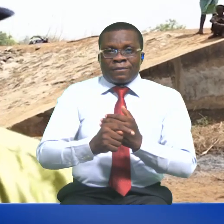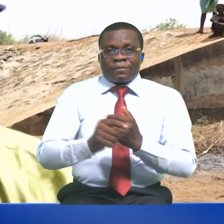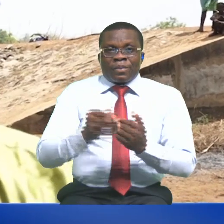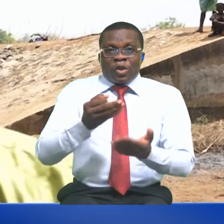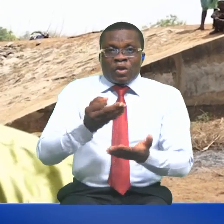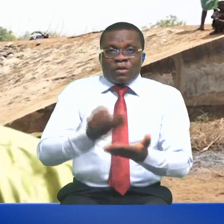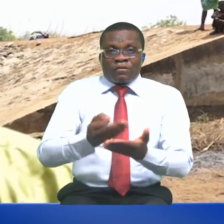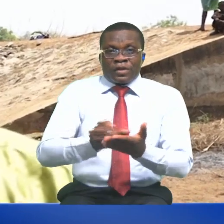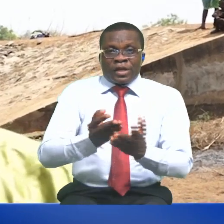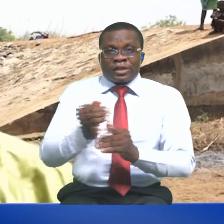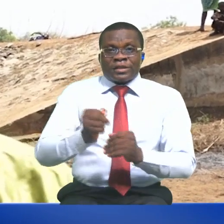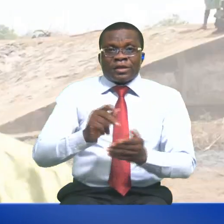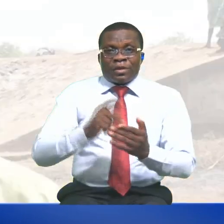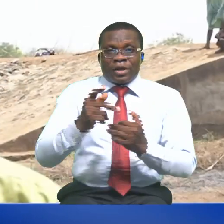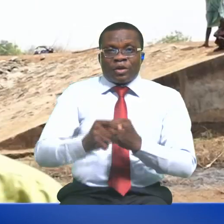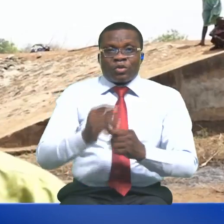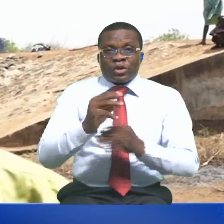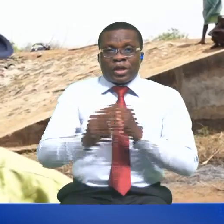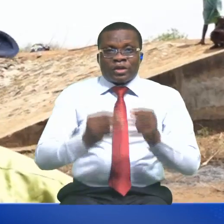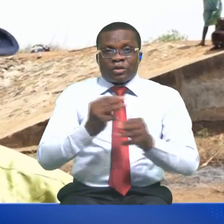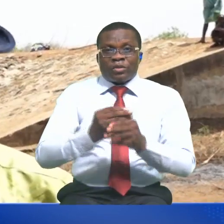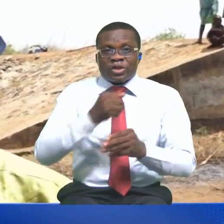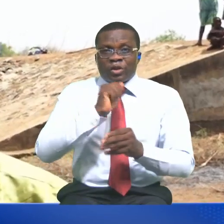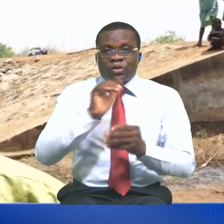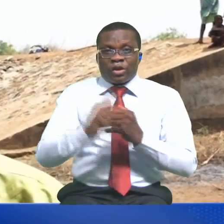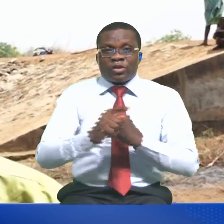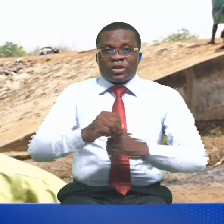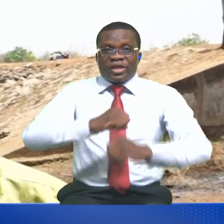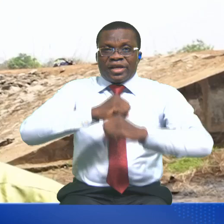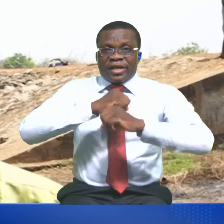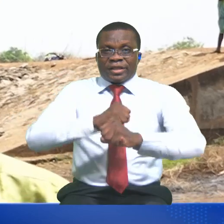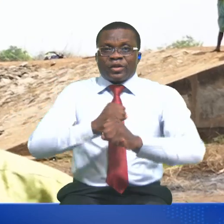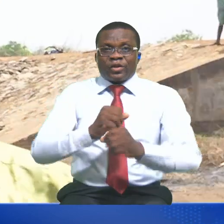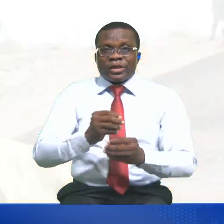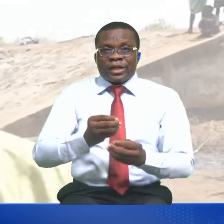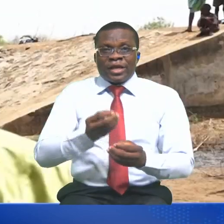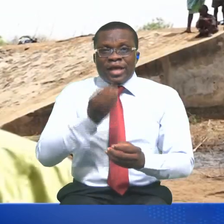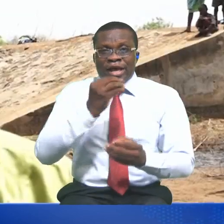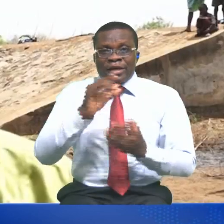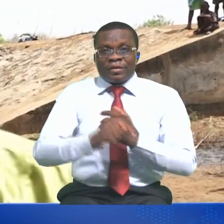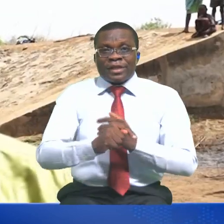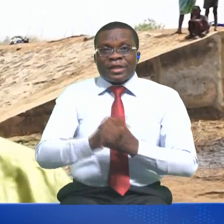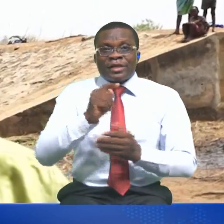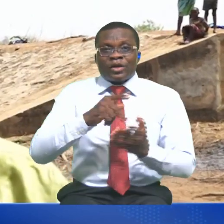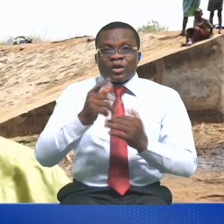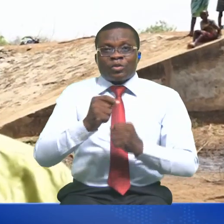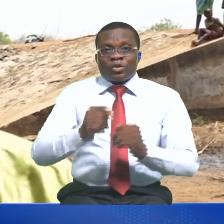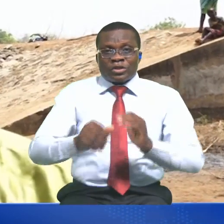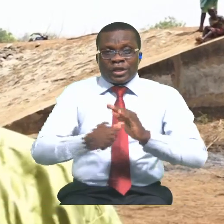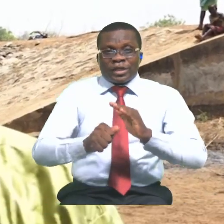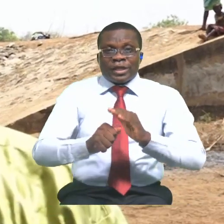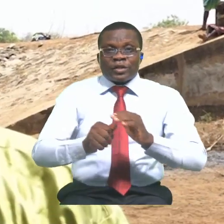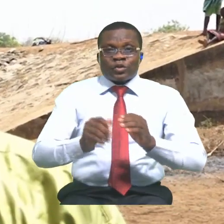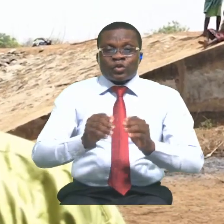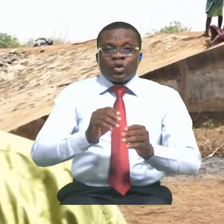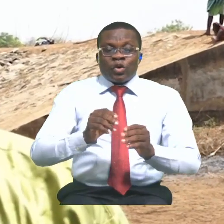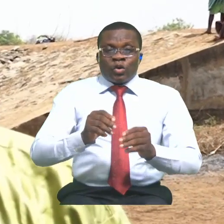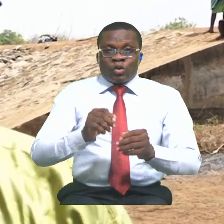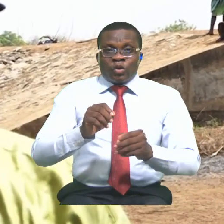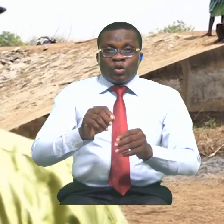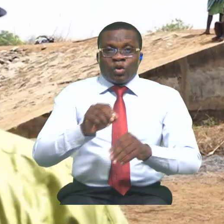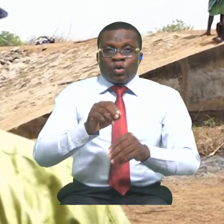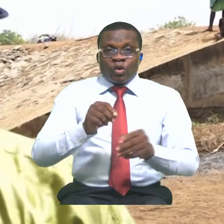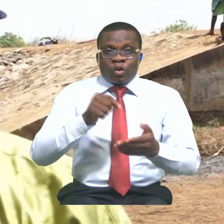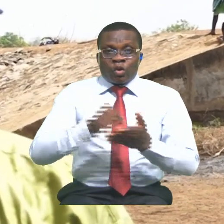financé par le Programme mondial pour l'agriculture et la sécurité alimentaire. C'est un projet qui est sous la supervision de la